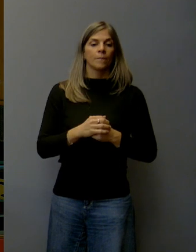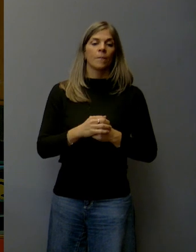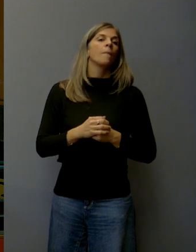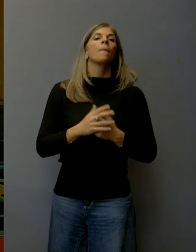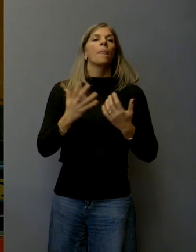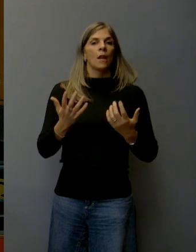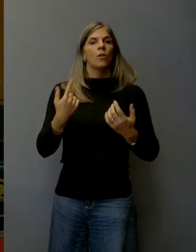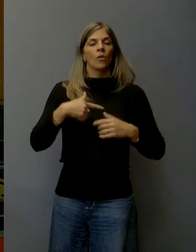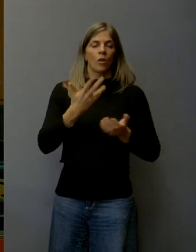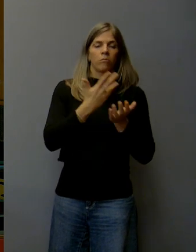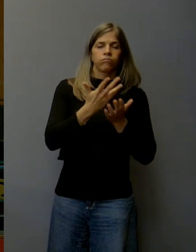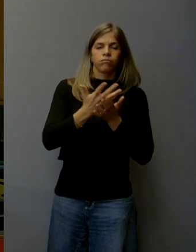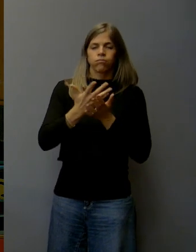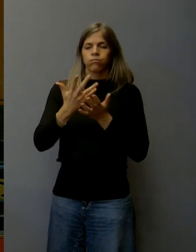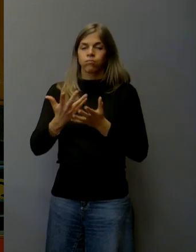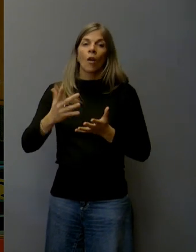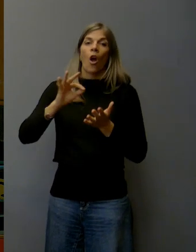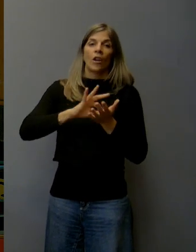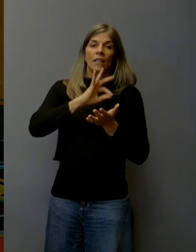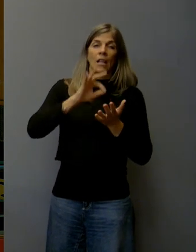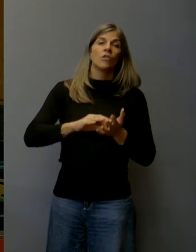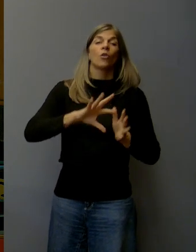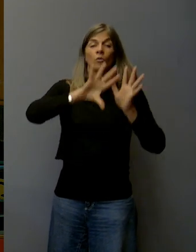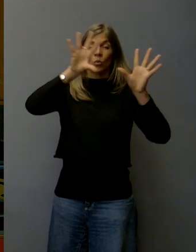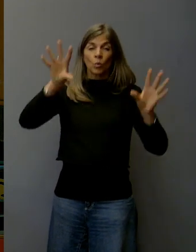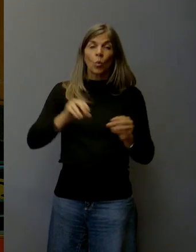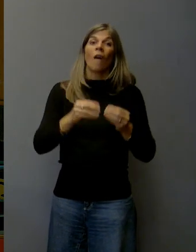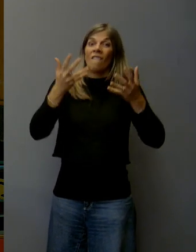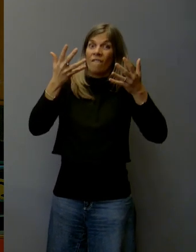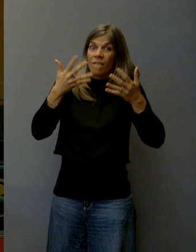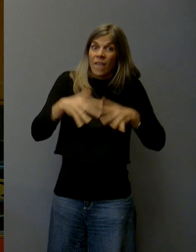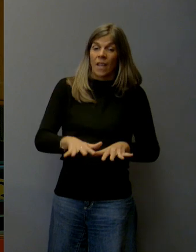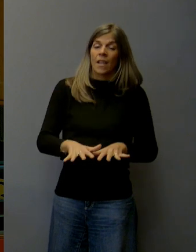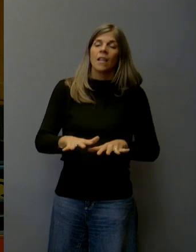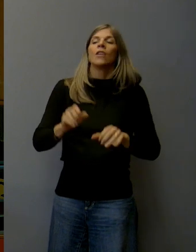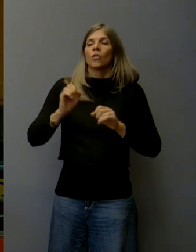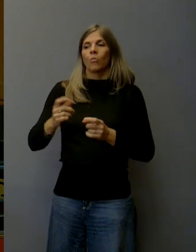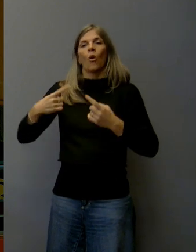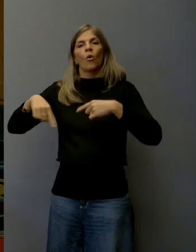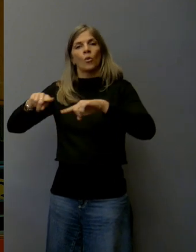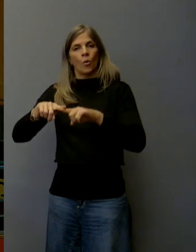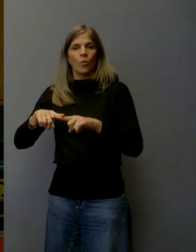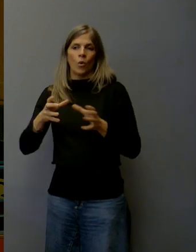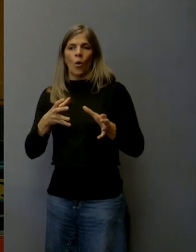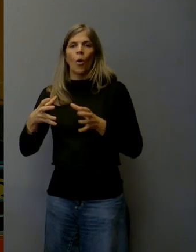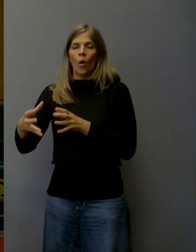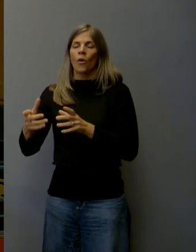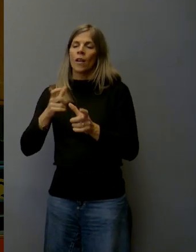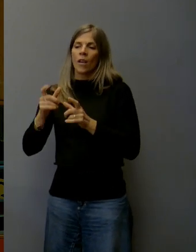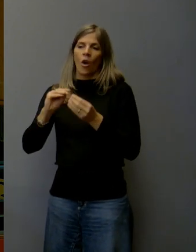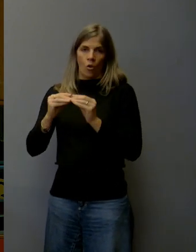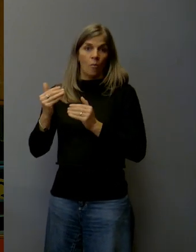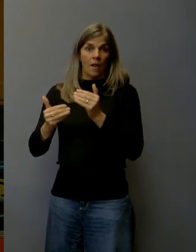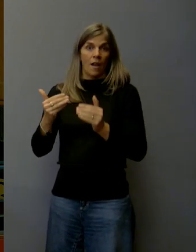terminato l'illustrazione e da lì ripartiamo e credo con lo stesso spirito di collaborazione col quale abbiamo lavorato